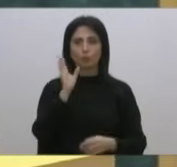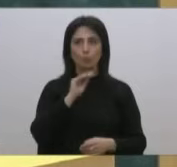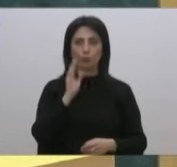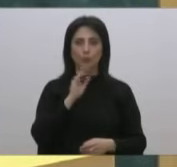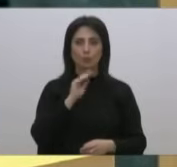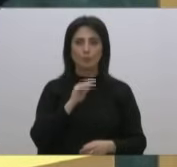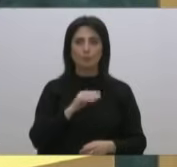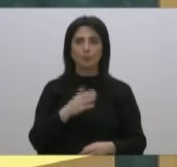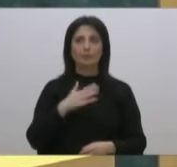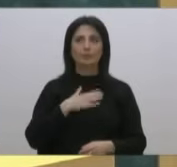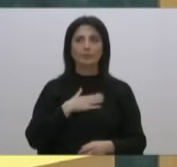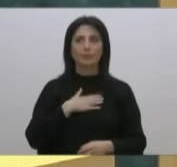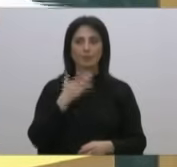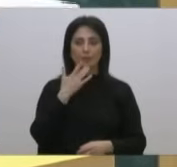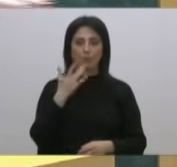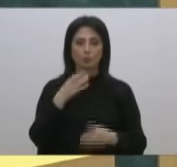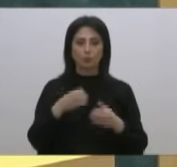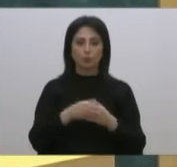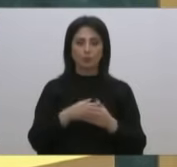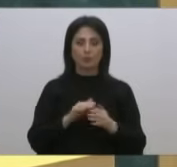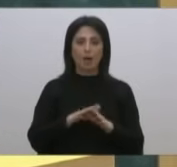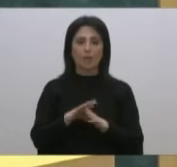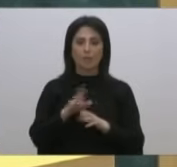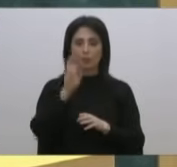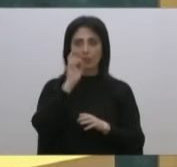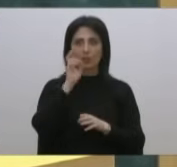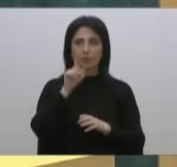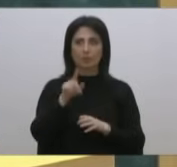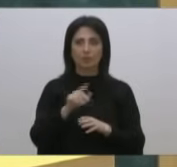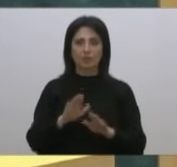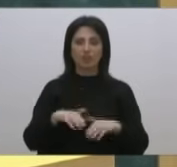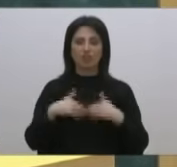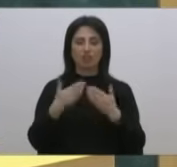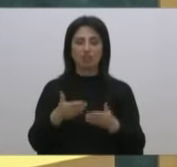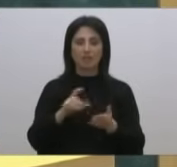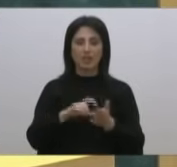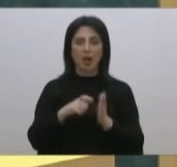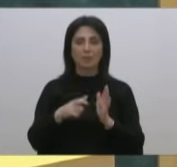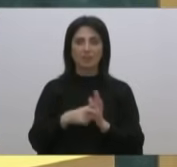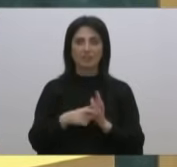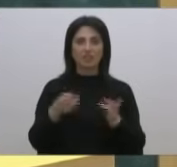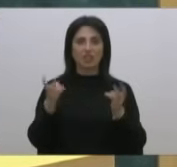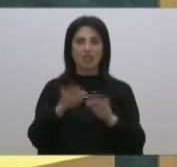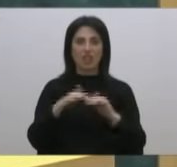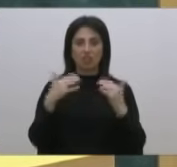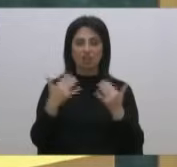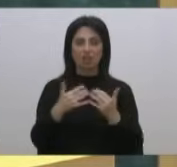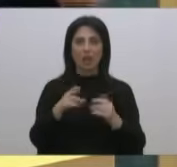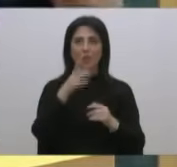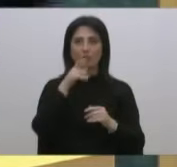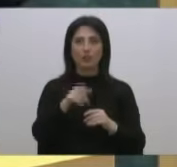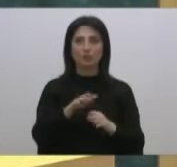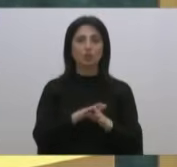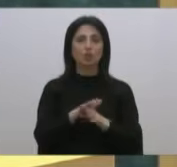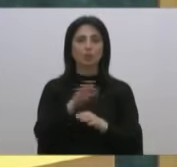rodesats chvens politikur gunds aghmasulebe khelisuplebashi shestavaza kabinetshi darchena da amave